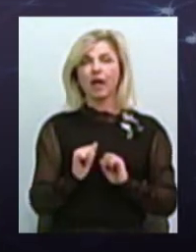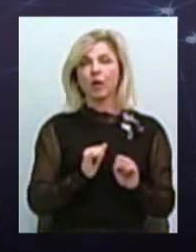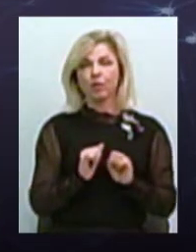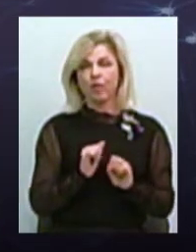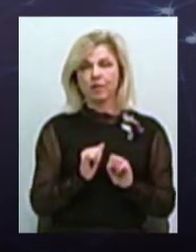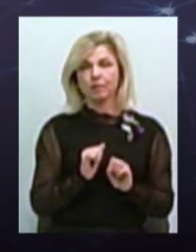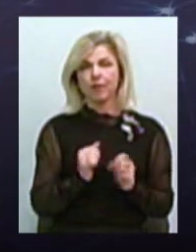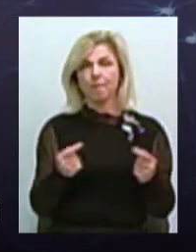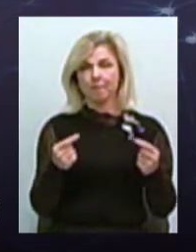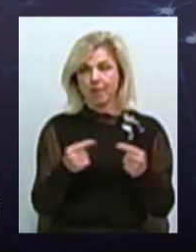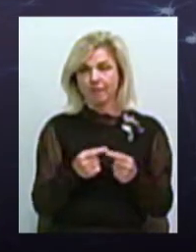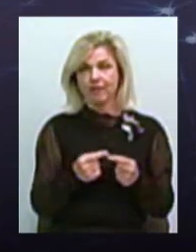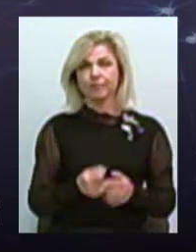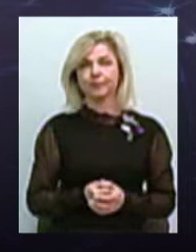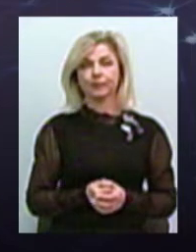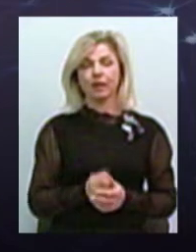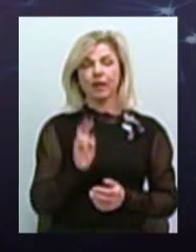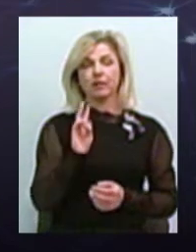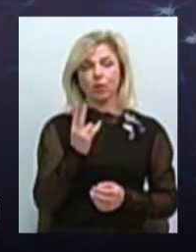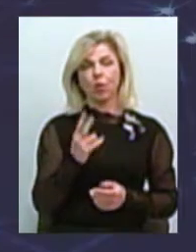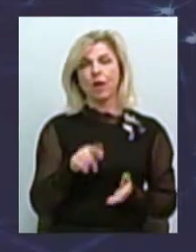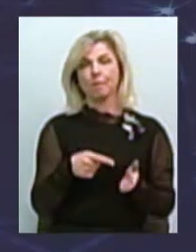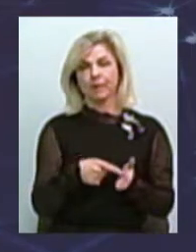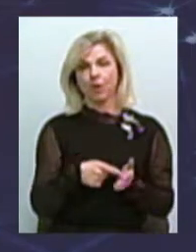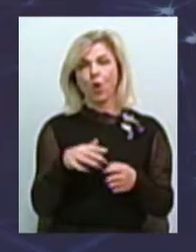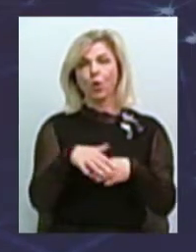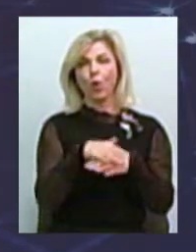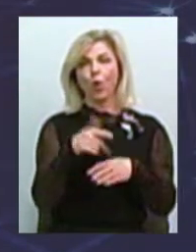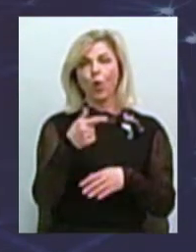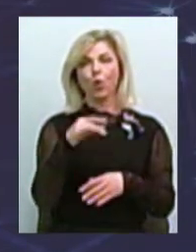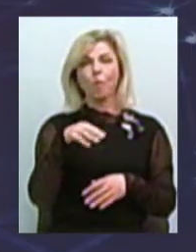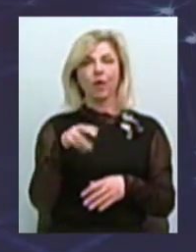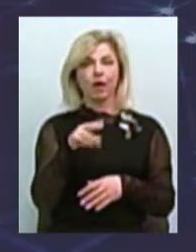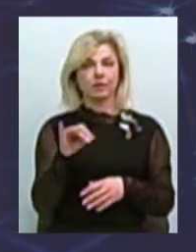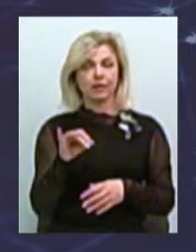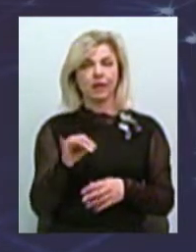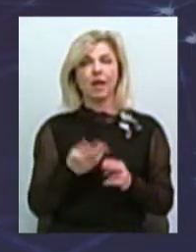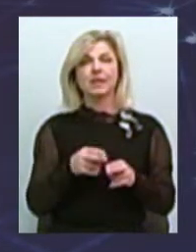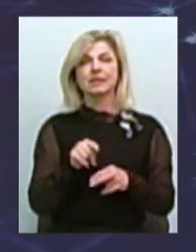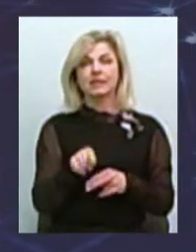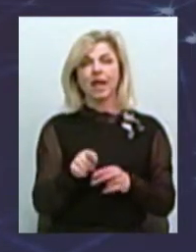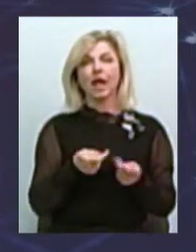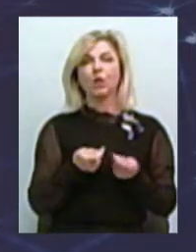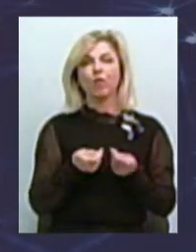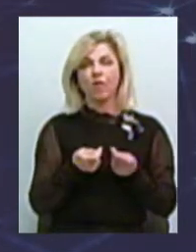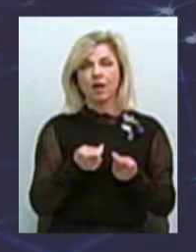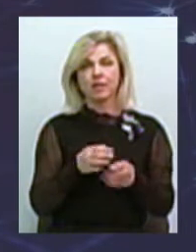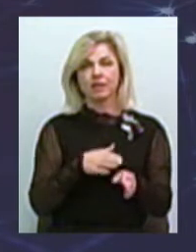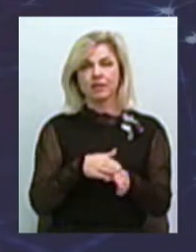керуванням певним саме Миколаївської міської громади. Це керування